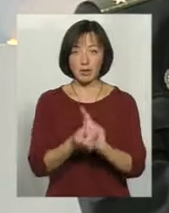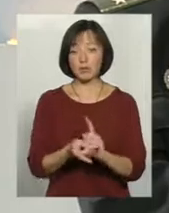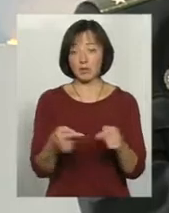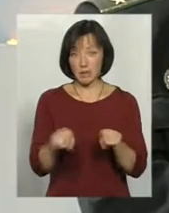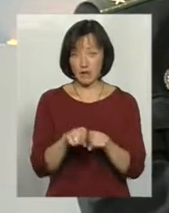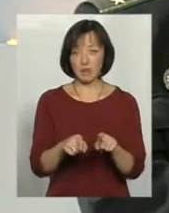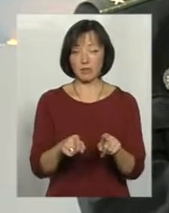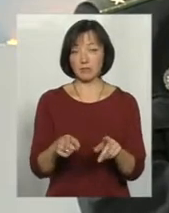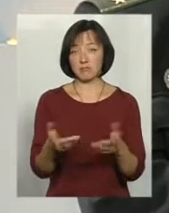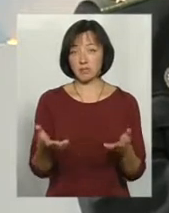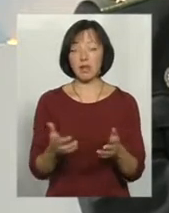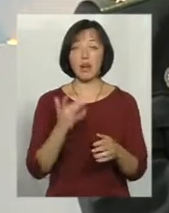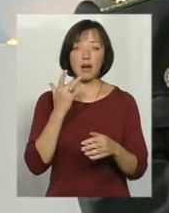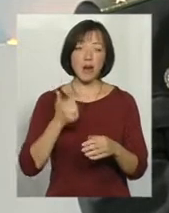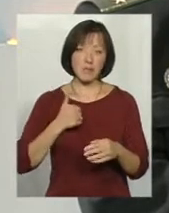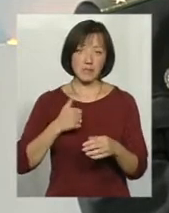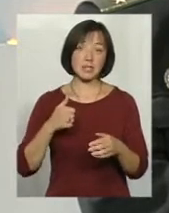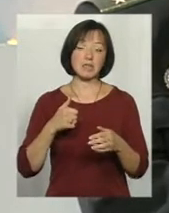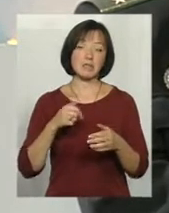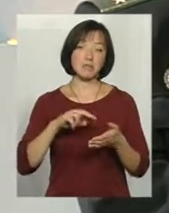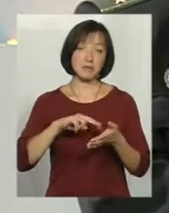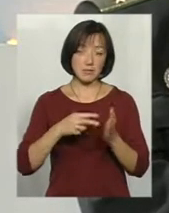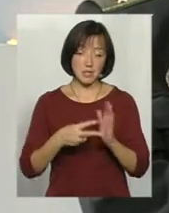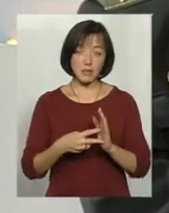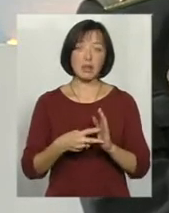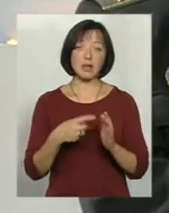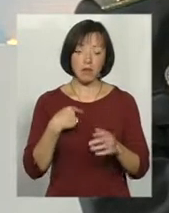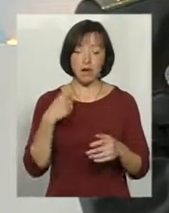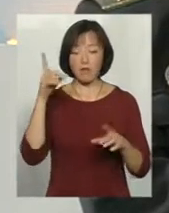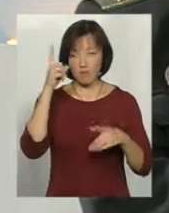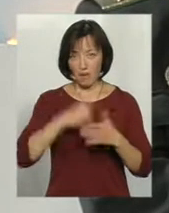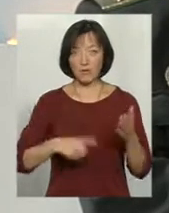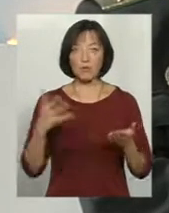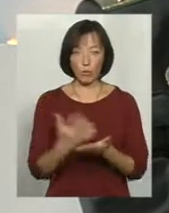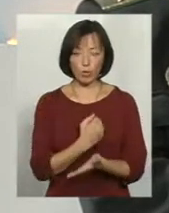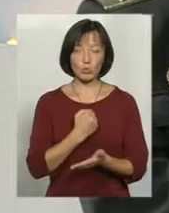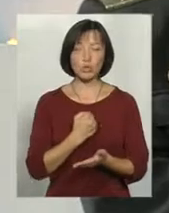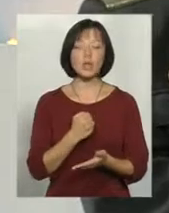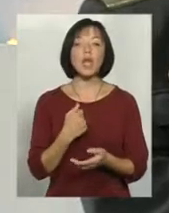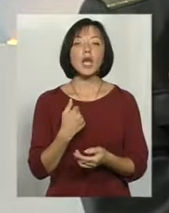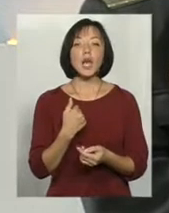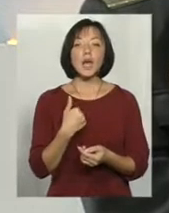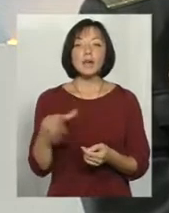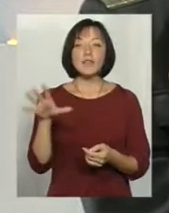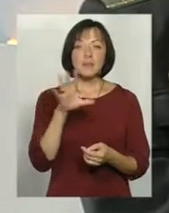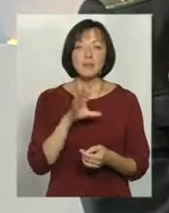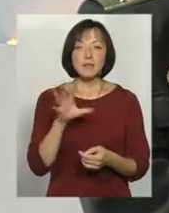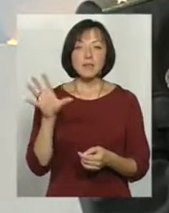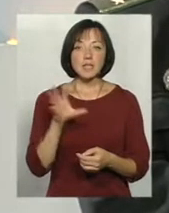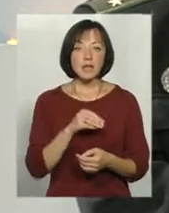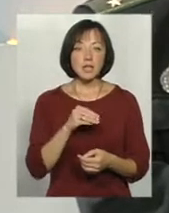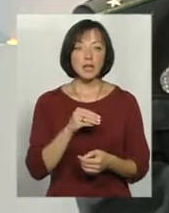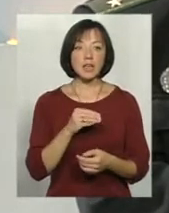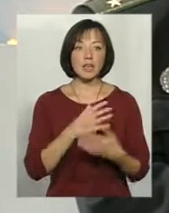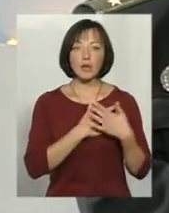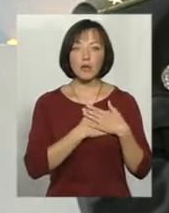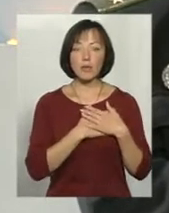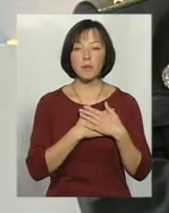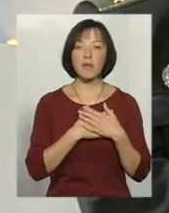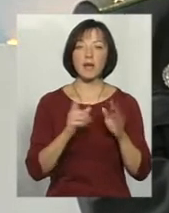собі такі амбіційні цілі. Я впевнений, що у нас вийде. Чому? От ми всі любимо їздити, ходити по нашому